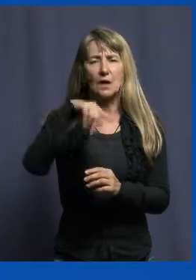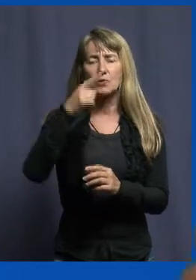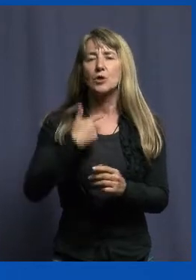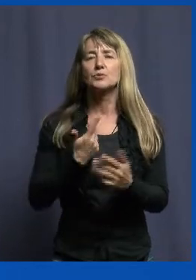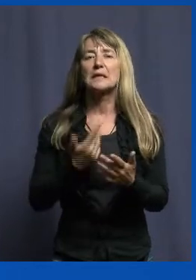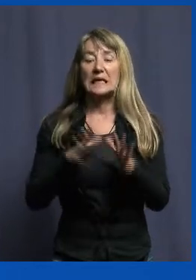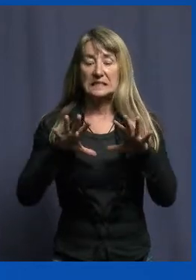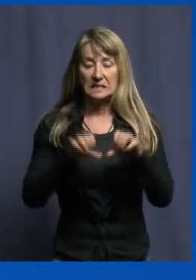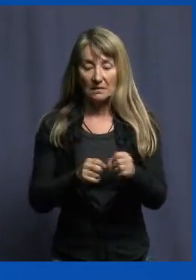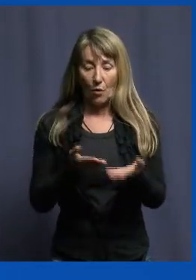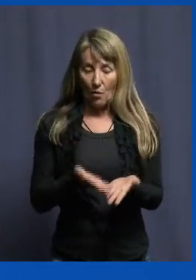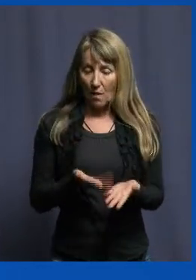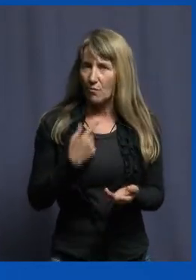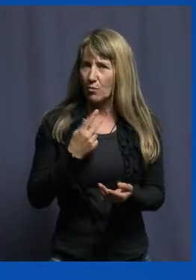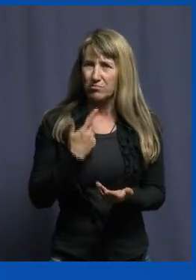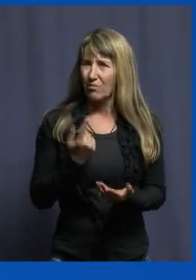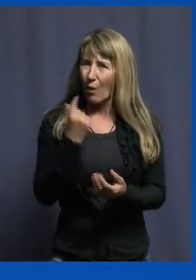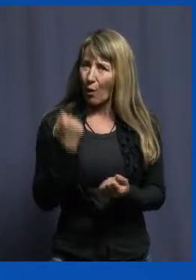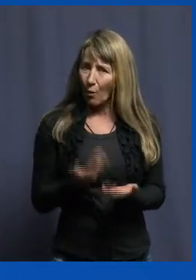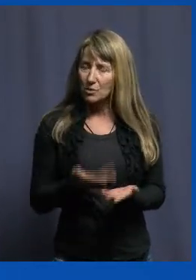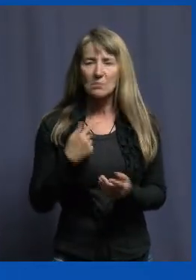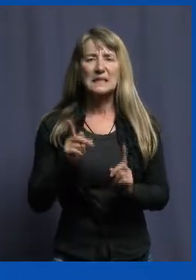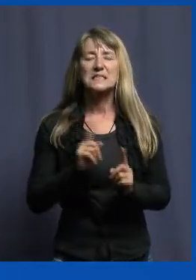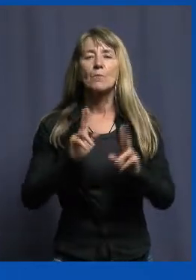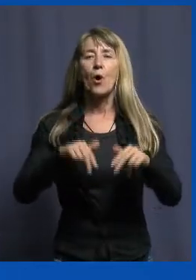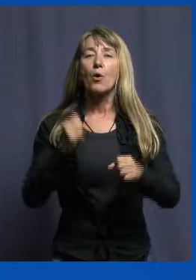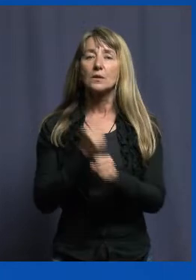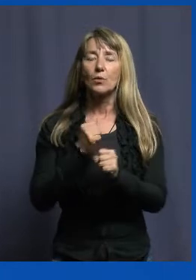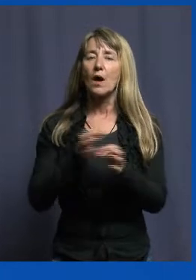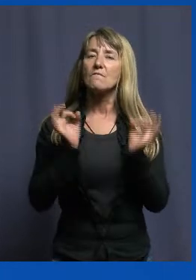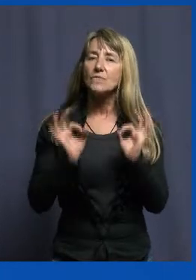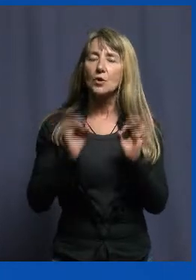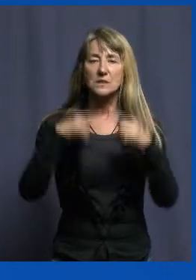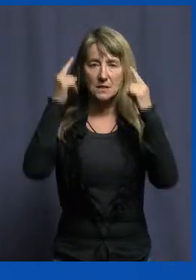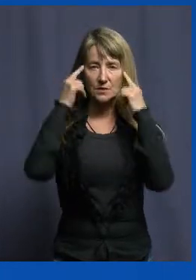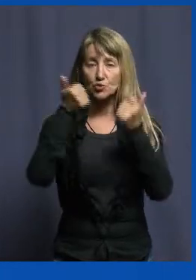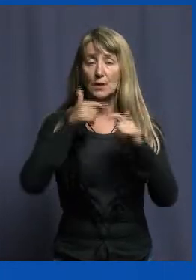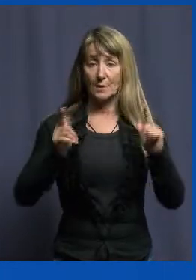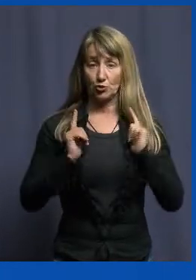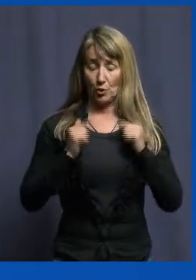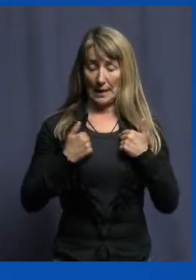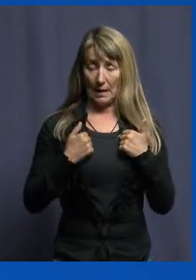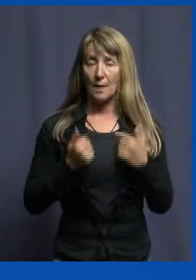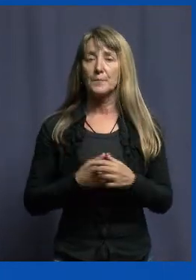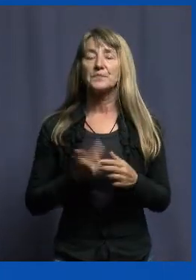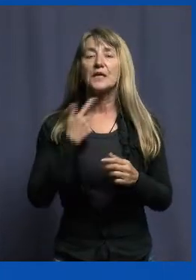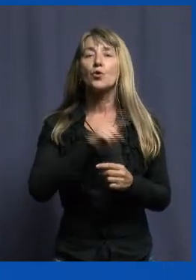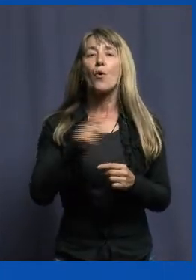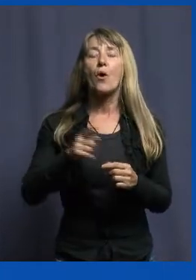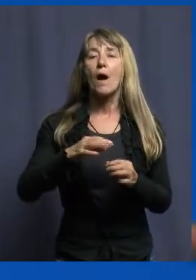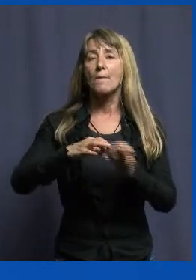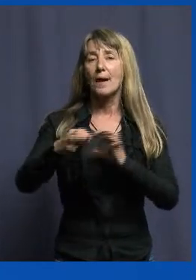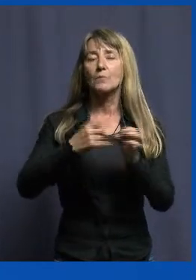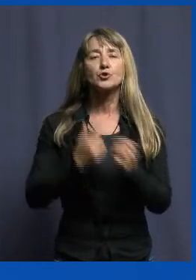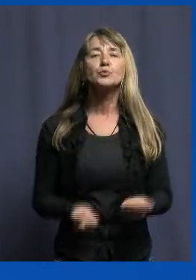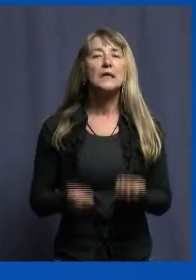evo zatekao ovako i ovako glupost, pa nisam nešto mogao da uradim. Vrlo sam svestan šta me čeka i do koje mere može da